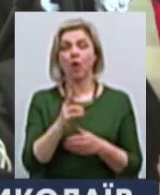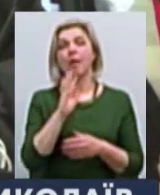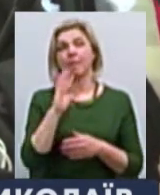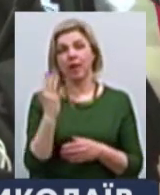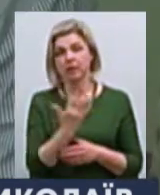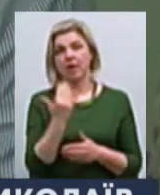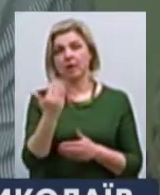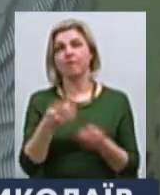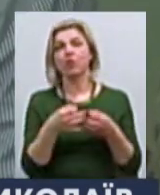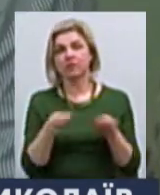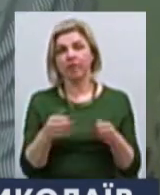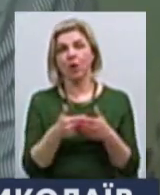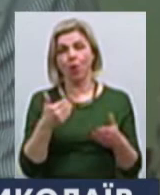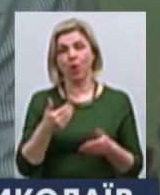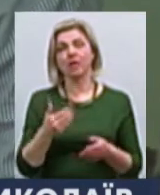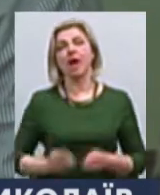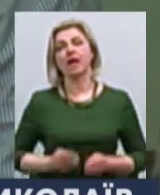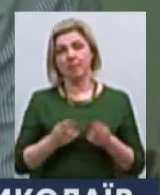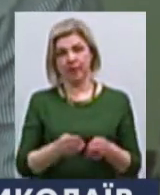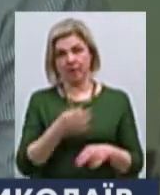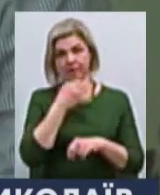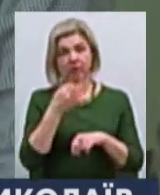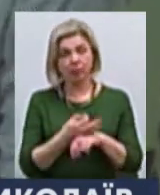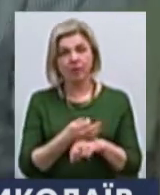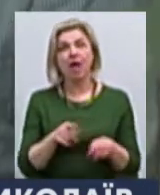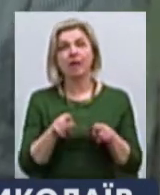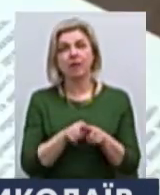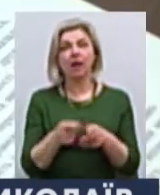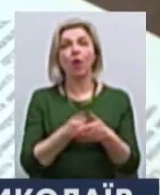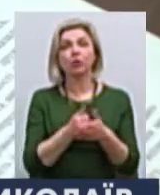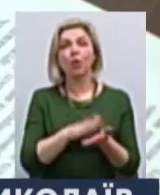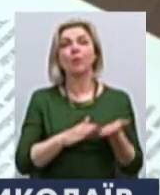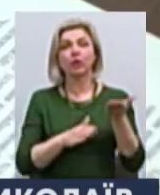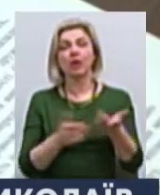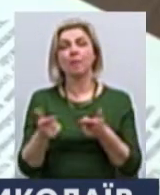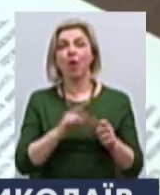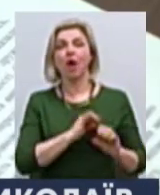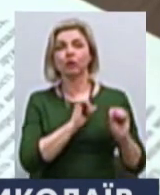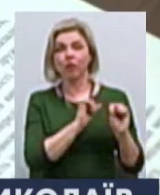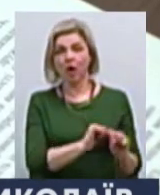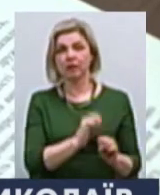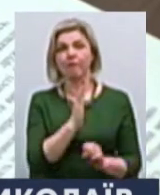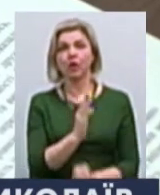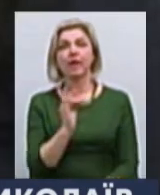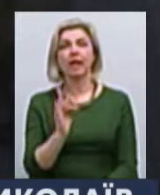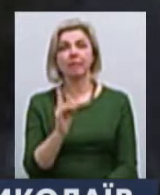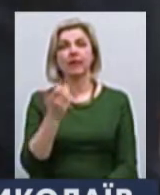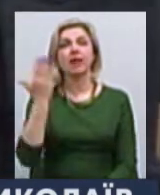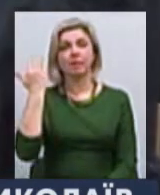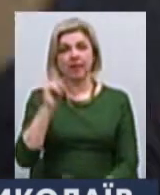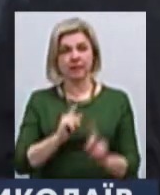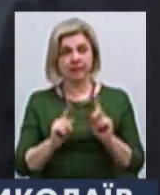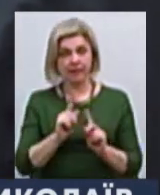його звільняють від кримінальної відповідальності. Таке клопотання підготував адвокат Валентин Рибін на минулому